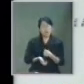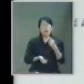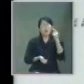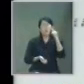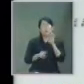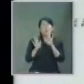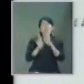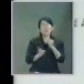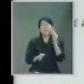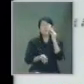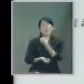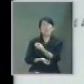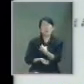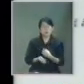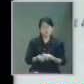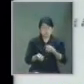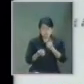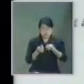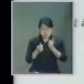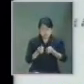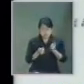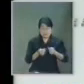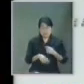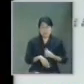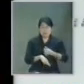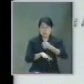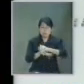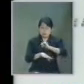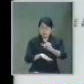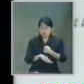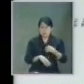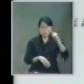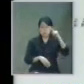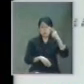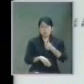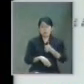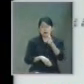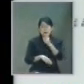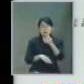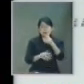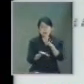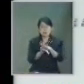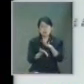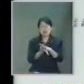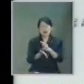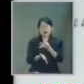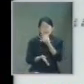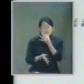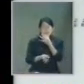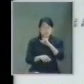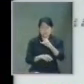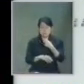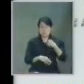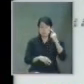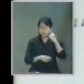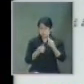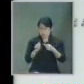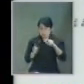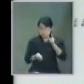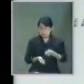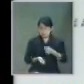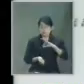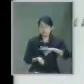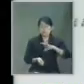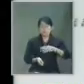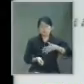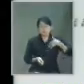คืออาชีวศึกษาจังหวัดนี่สุจริตไม่รู้เรื่องครับไม่รู้หรอกครับแต่ว่าเขาที่เขาเจ็บปวดที่สุดก็คือวิ